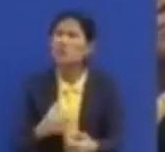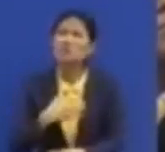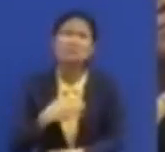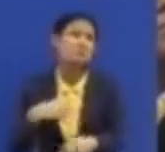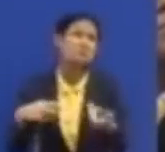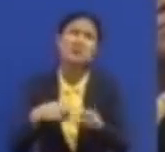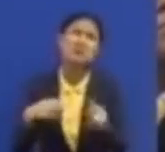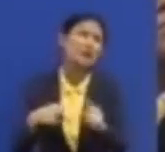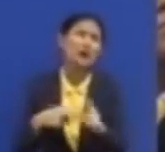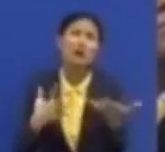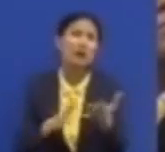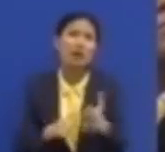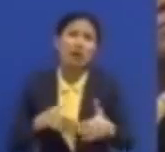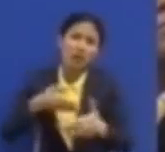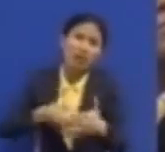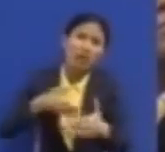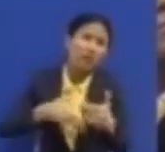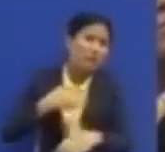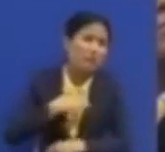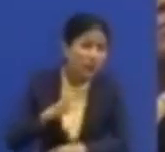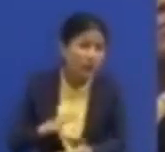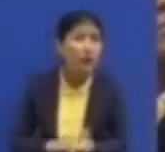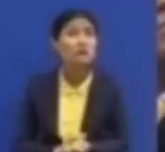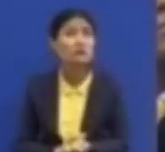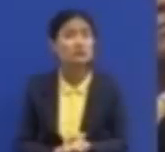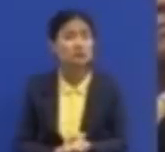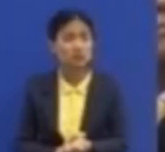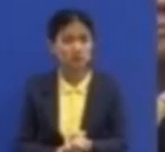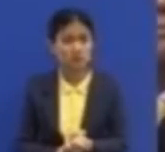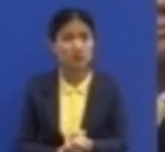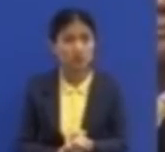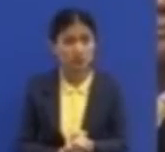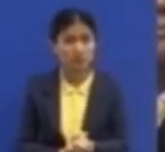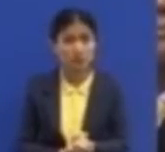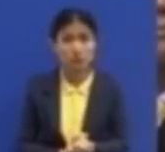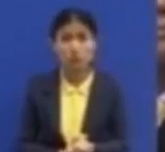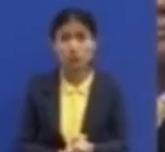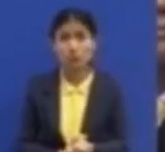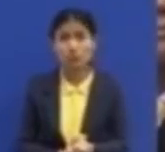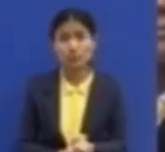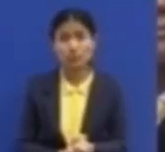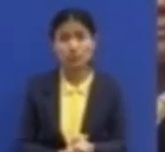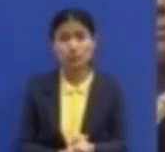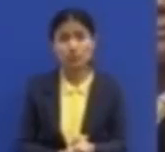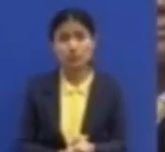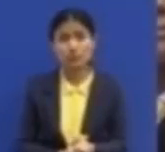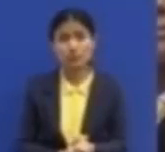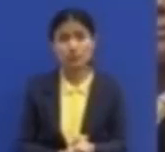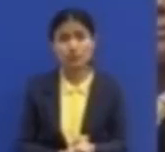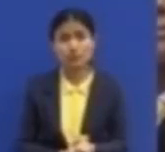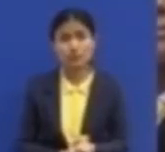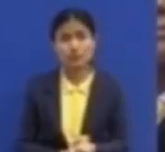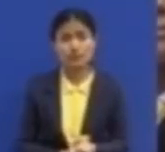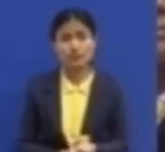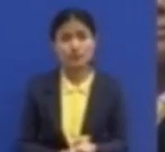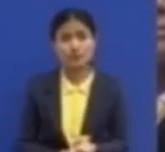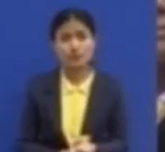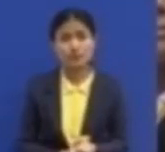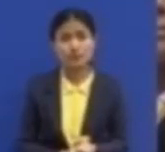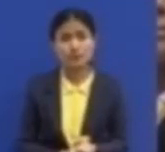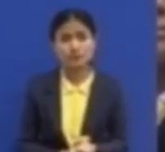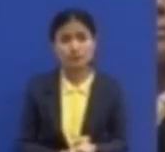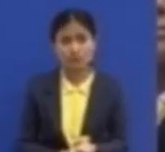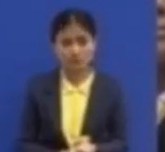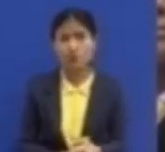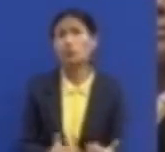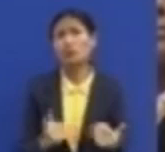ได้แล้วครับท่านประธานครับเพราะฉะนั้นผมอยากให้ท่านในฐานะสมาชิกผู้ทรงเกียรติของประเทศไทยเราเนี่ยได้ทำหน้าที่เป็นแบบอย่